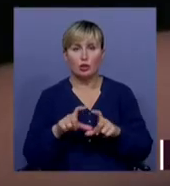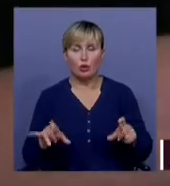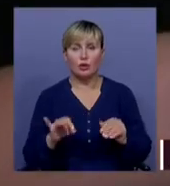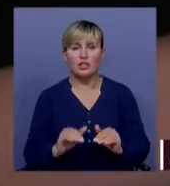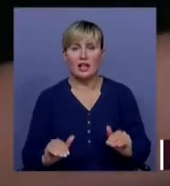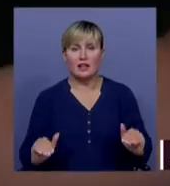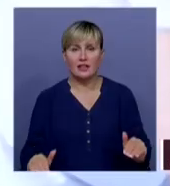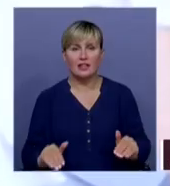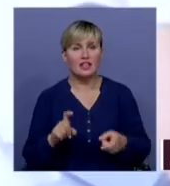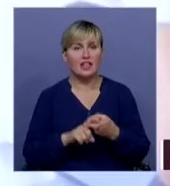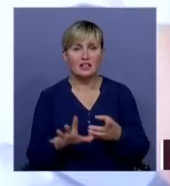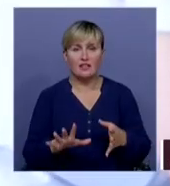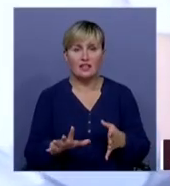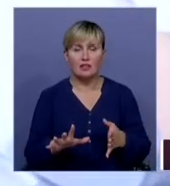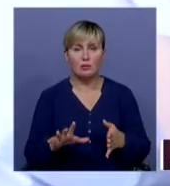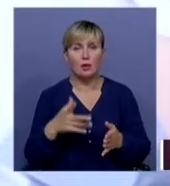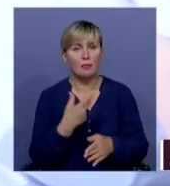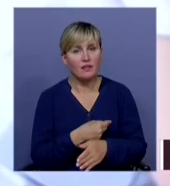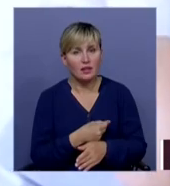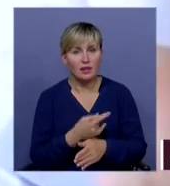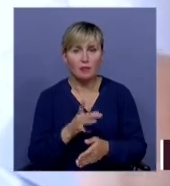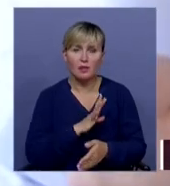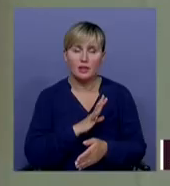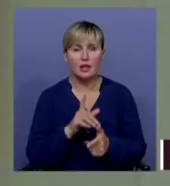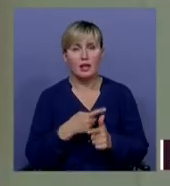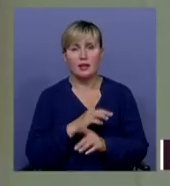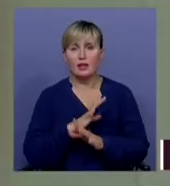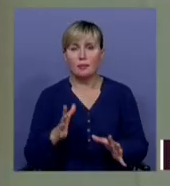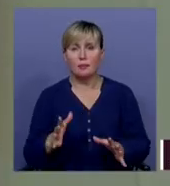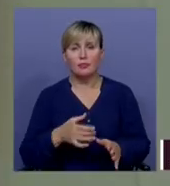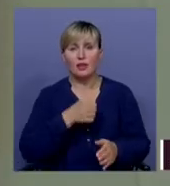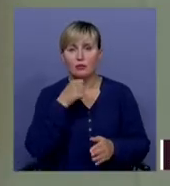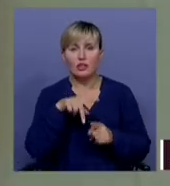детсады, вне зависимости от того, привиты они или нет. Взрослых же